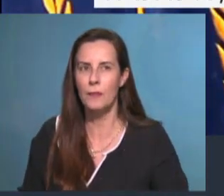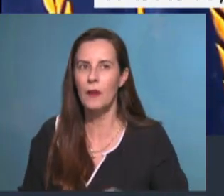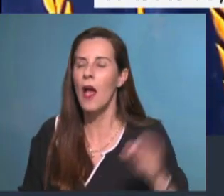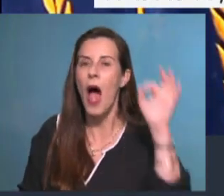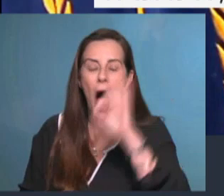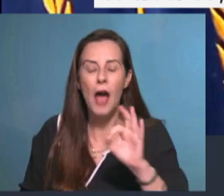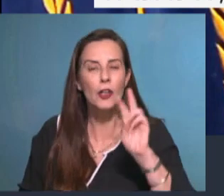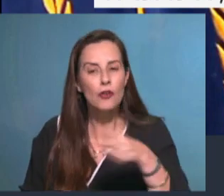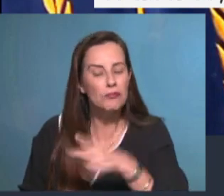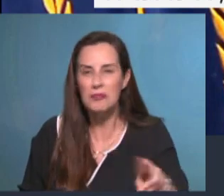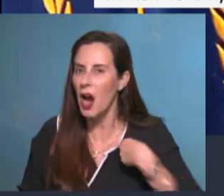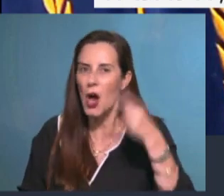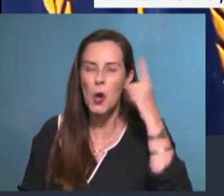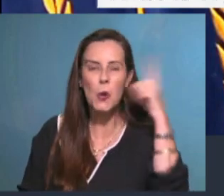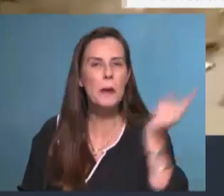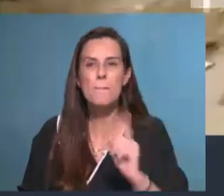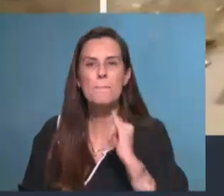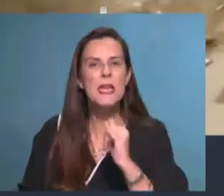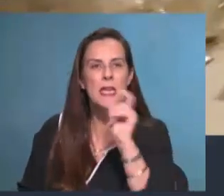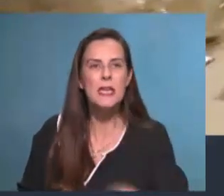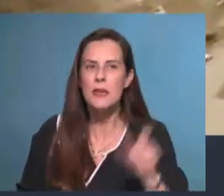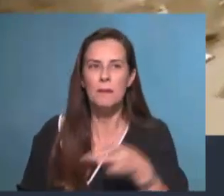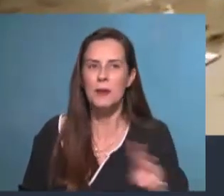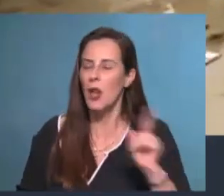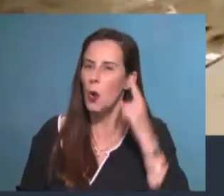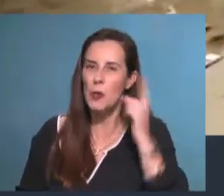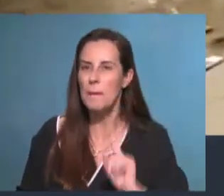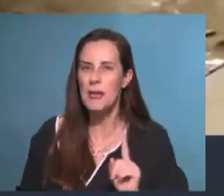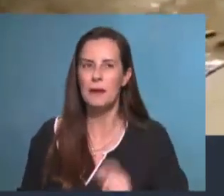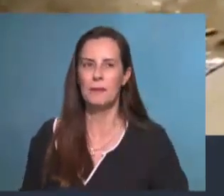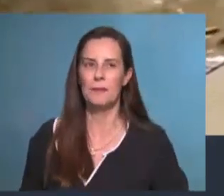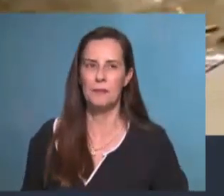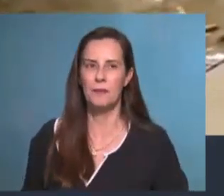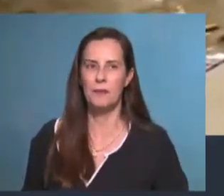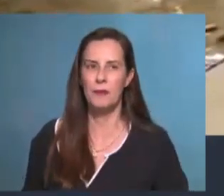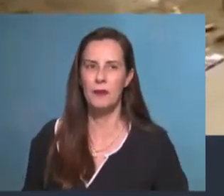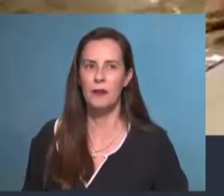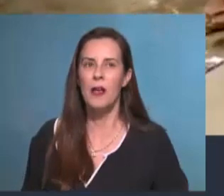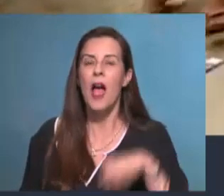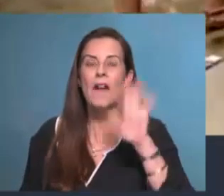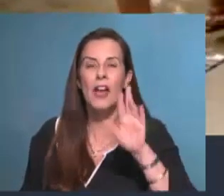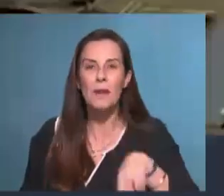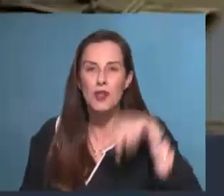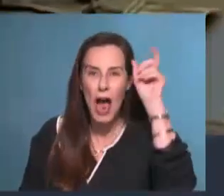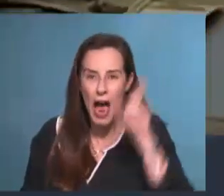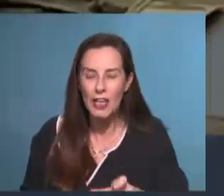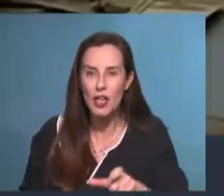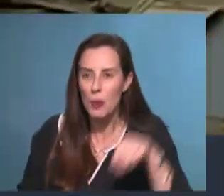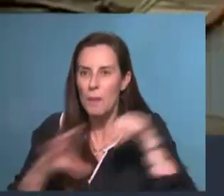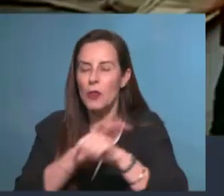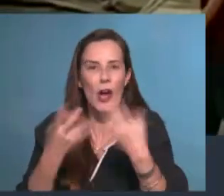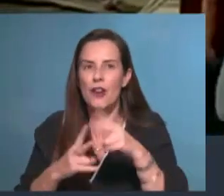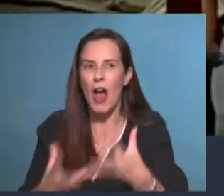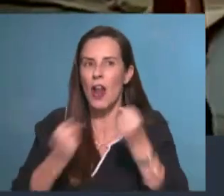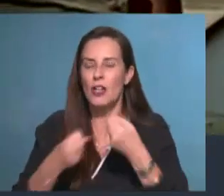masih ada jenazah-jenazah yang belum teridentifikasi. Korban yang masih diduga